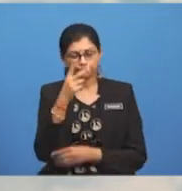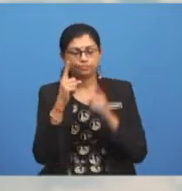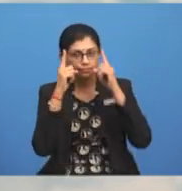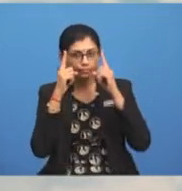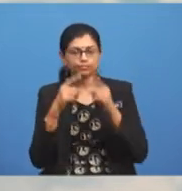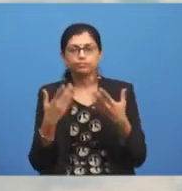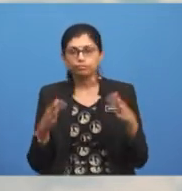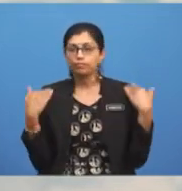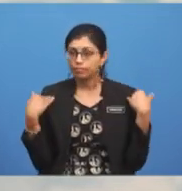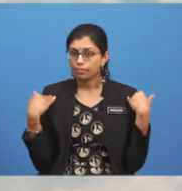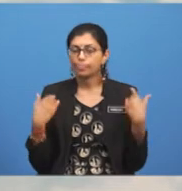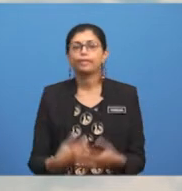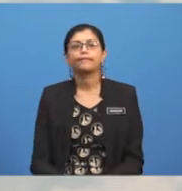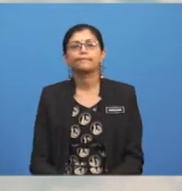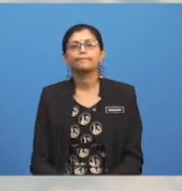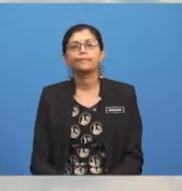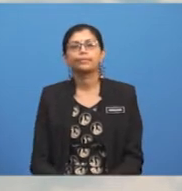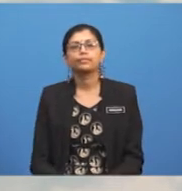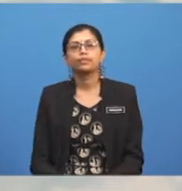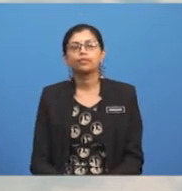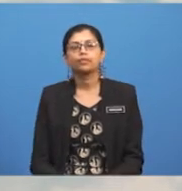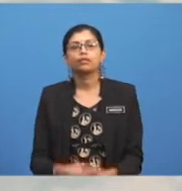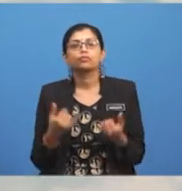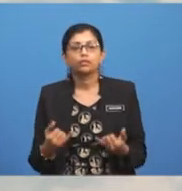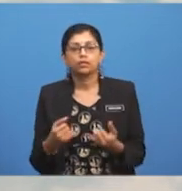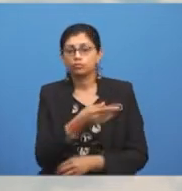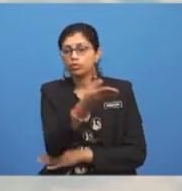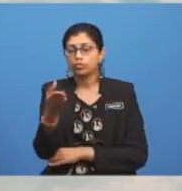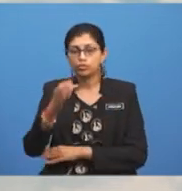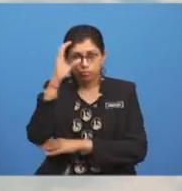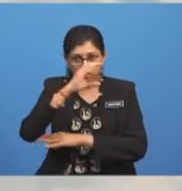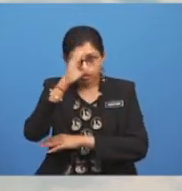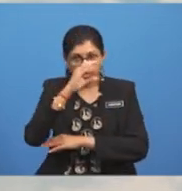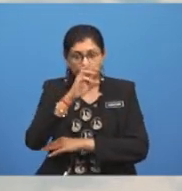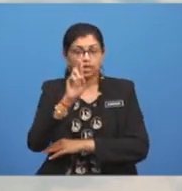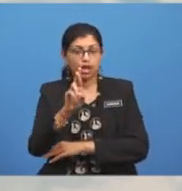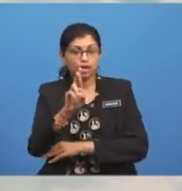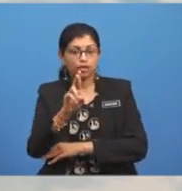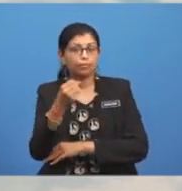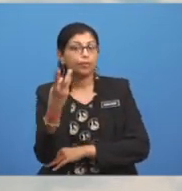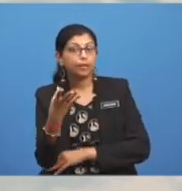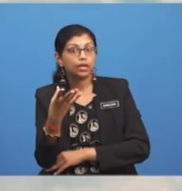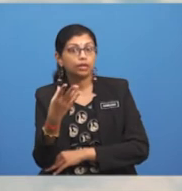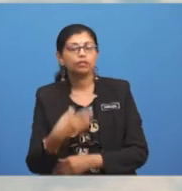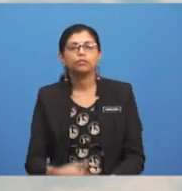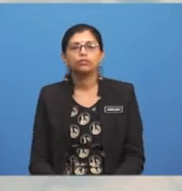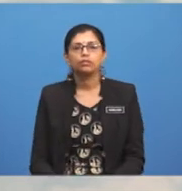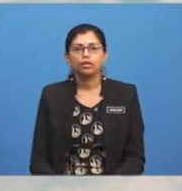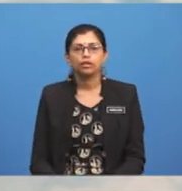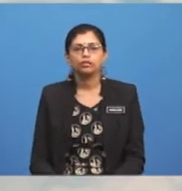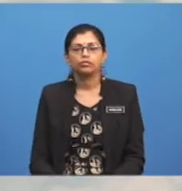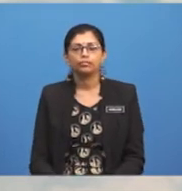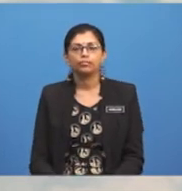10^24 kilogram. Maka nilai R adalah bersamaan dengan R besar tambah